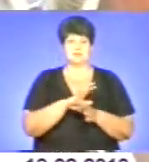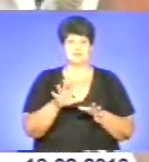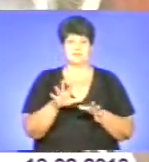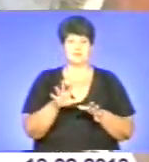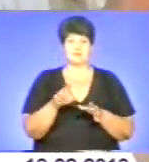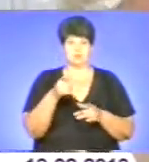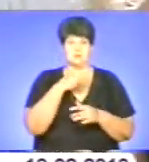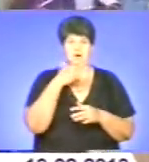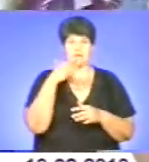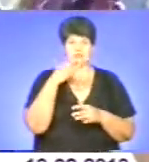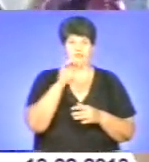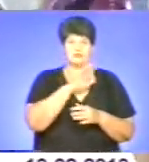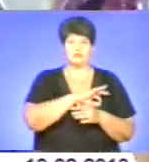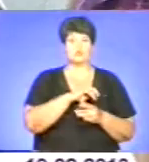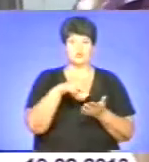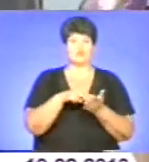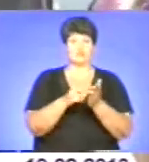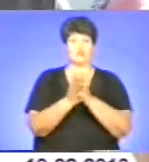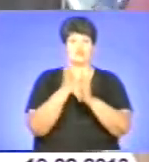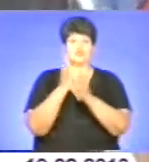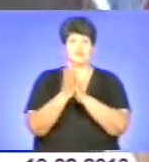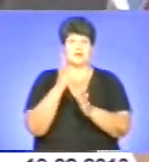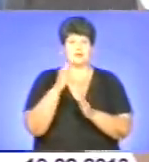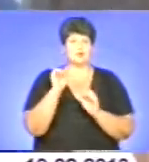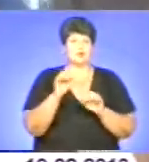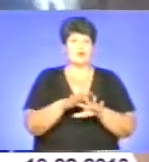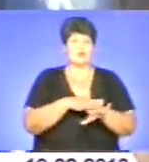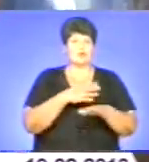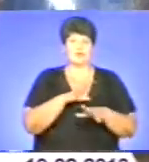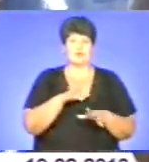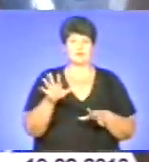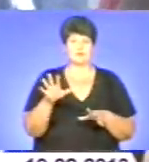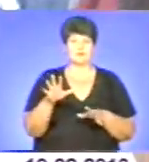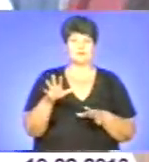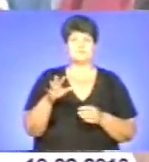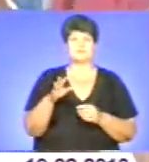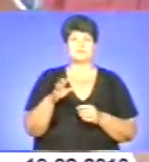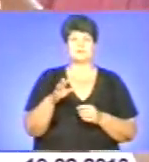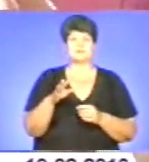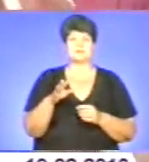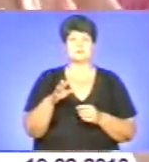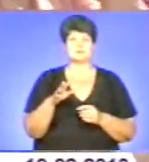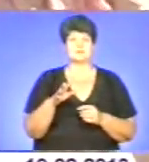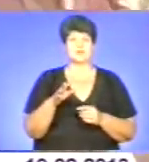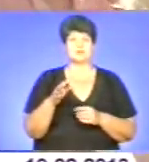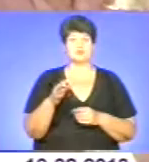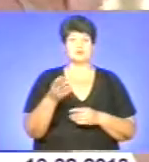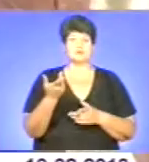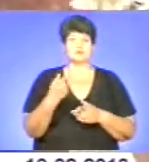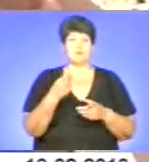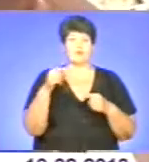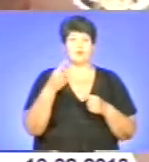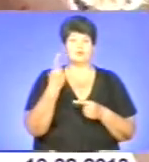купувати тому ви в черзі стою в черзі так може довго не буде бо тому що тут цей То штучний товар То може